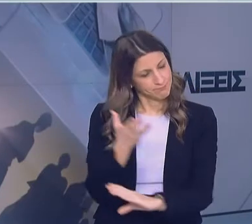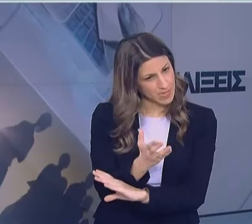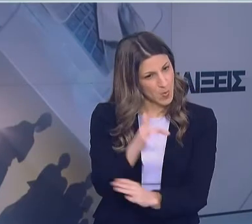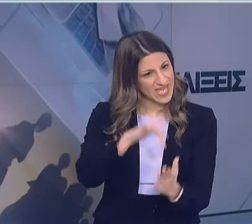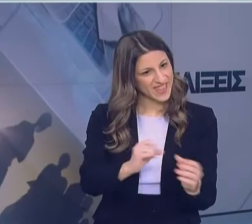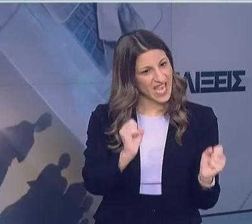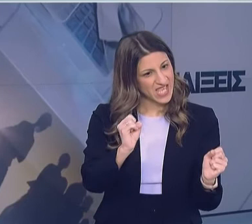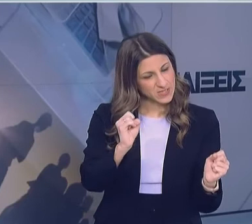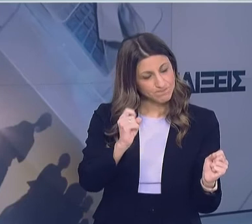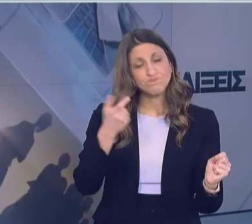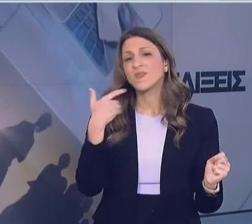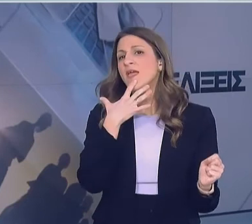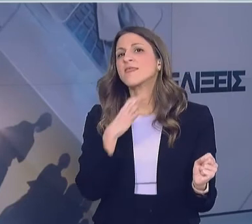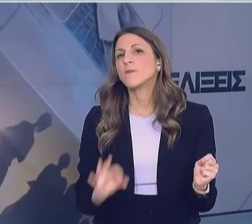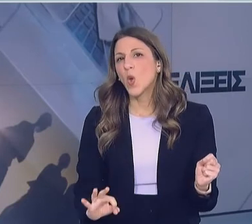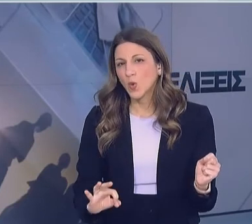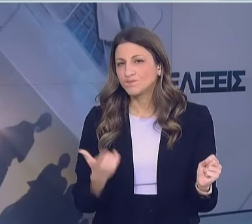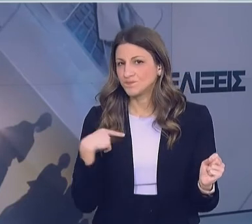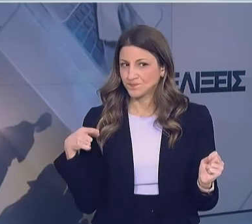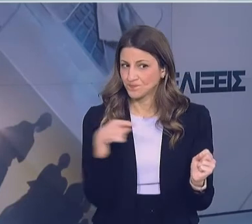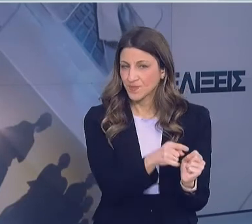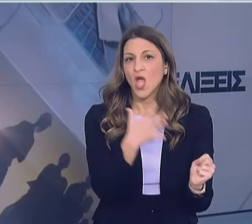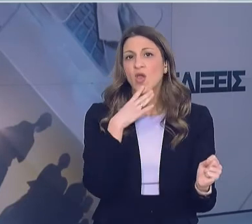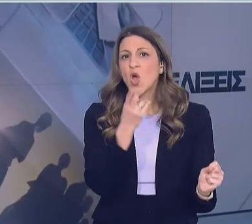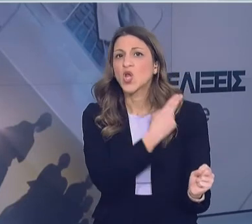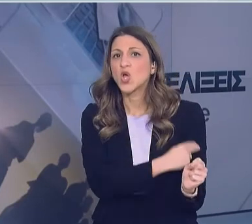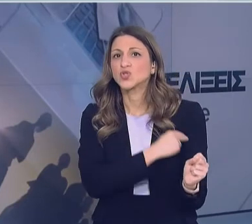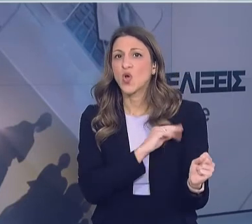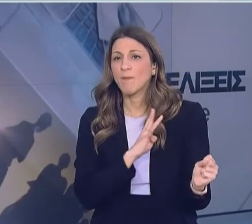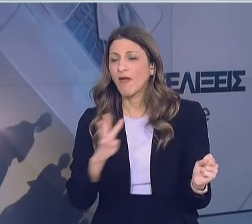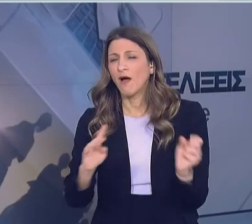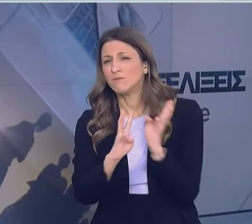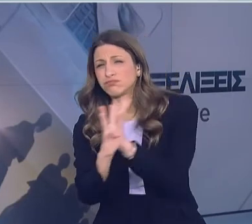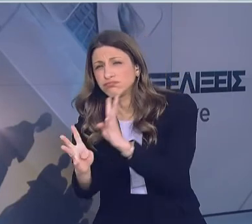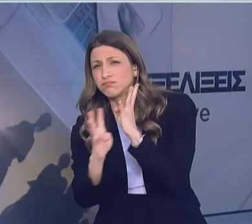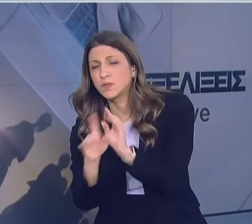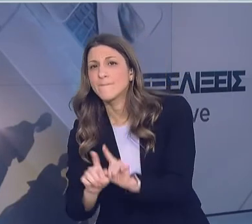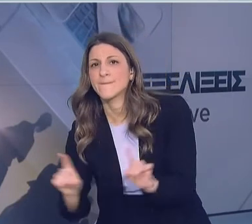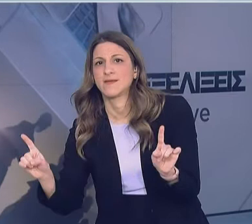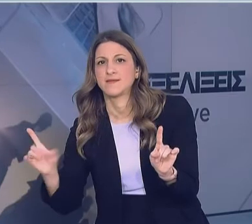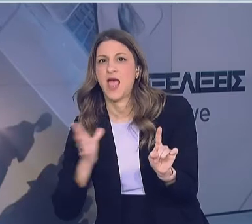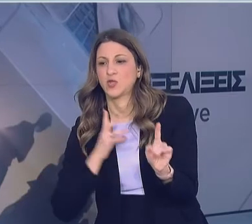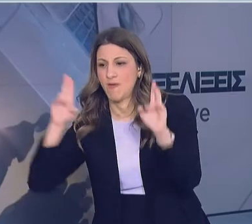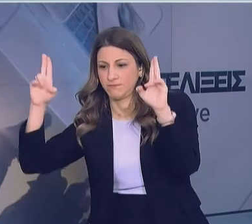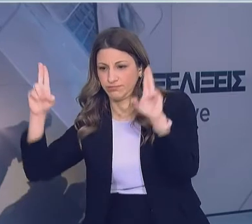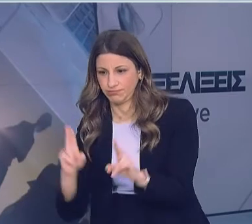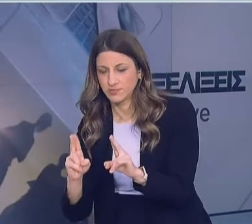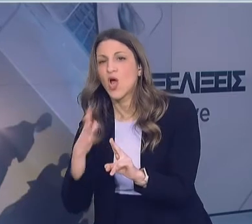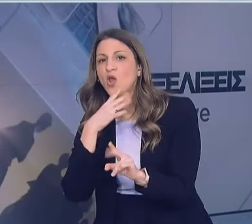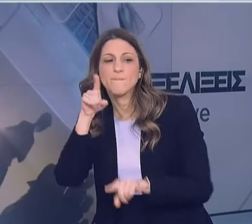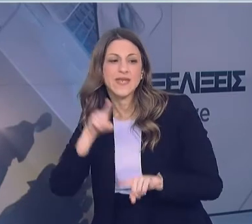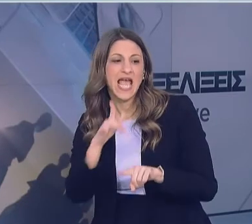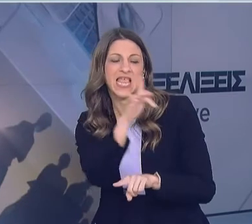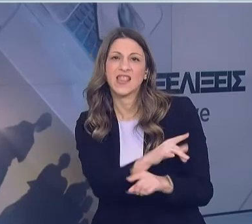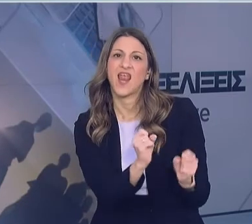να φορτιστούν τα νοσοκομεία αναφοράς και να μειωθεί ο χρόνος αναμονής στα τμήματα επιγόντων περιστατικών αυτών των νοσοκομείων. Τα